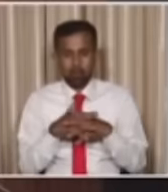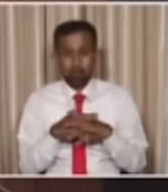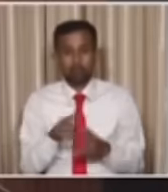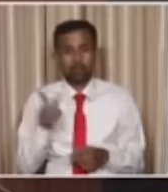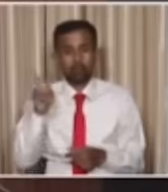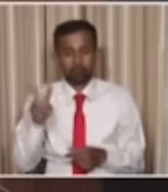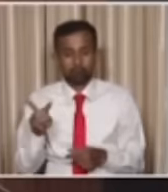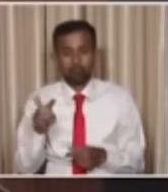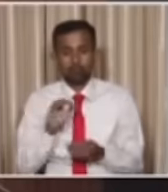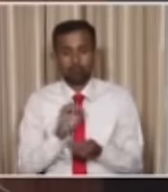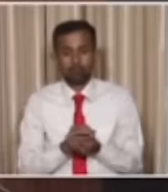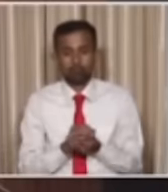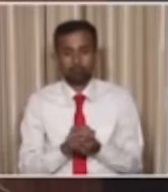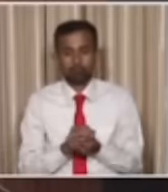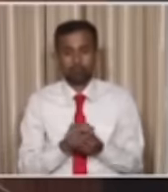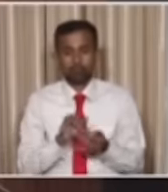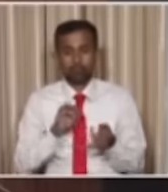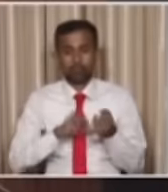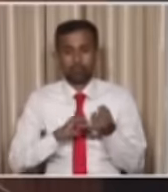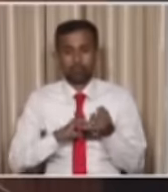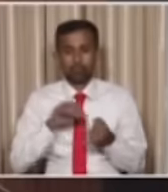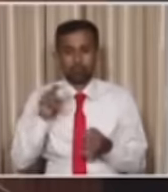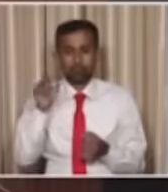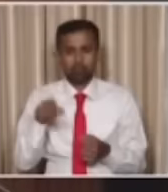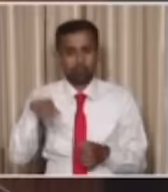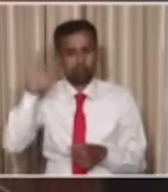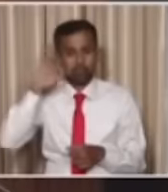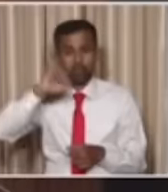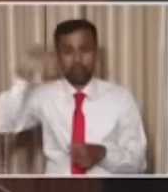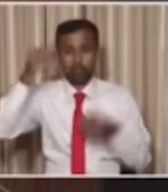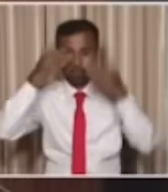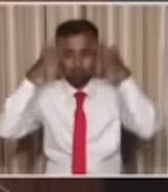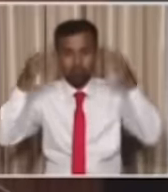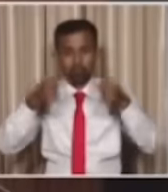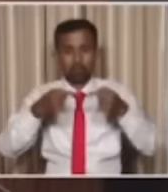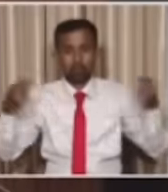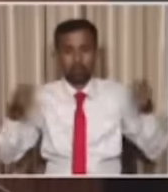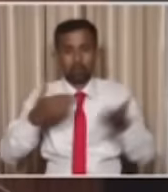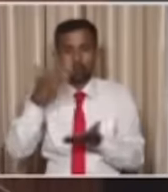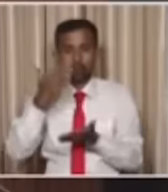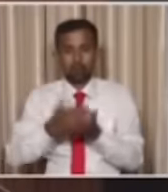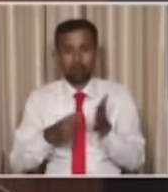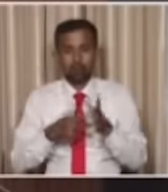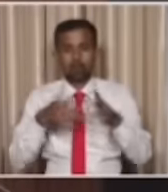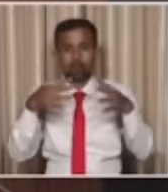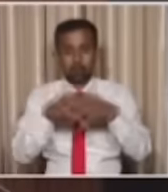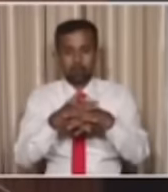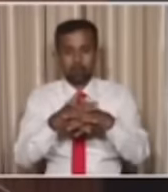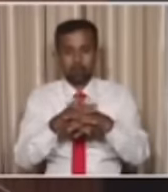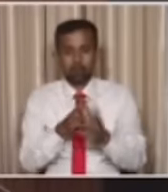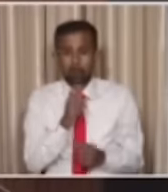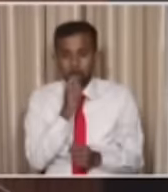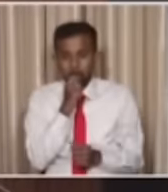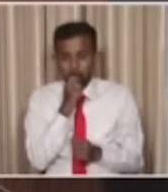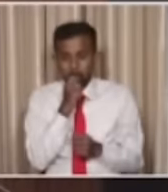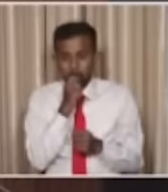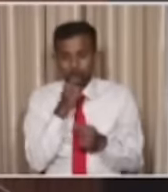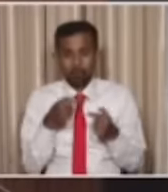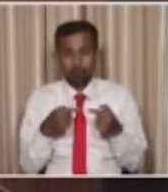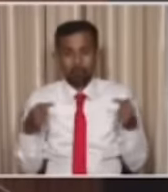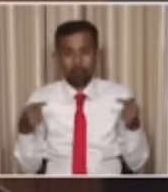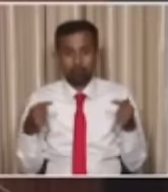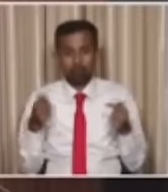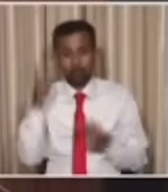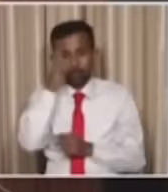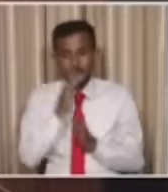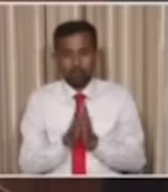විශ්වාසය සොක්‍රටිස් වර්ග කියලා තියෙනවා. රජුට ප්‍රසිද්ධියේ විරුද්ධ වීම වැළැක්වීමට නීතියද, රහසින් විරුද්ධ වීම වැළැක්වීමට